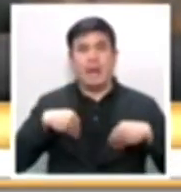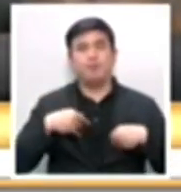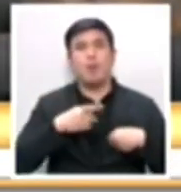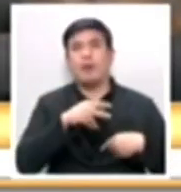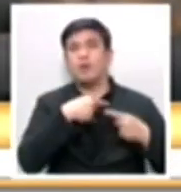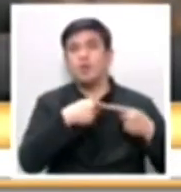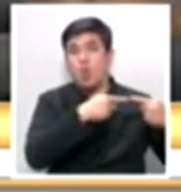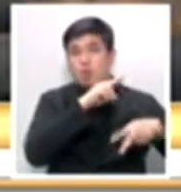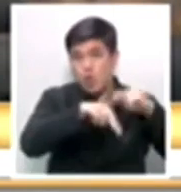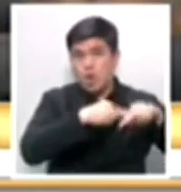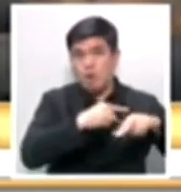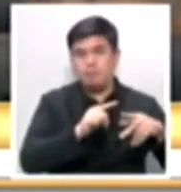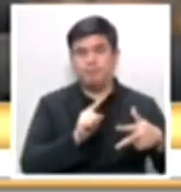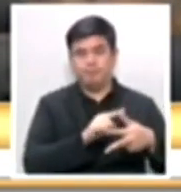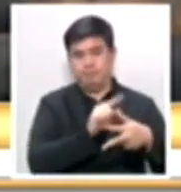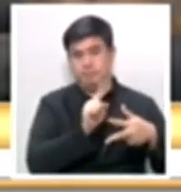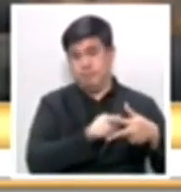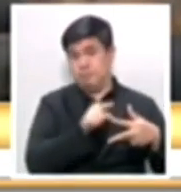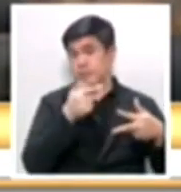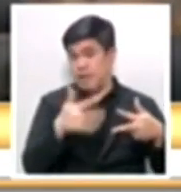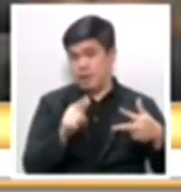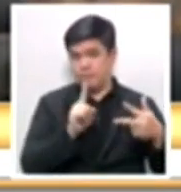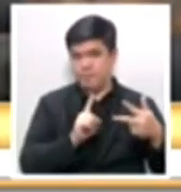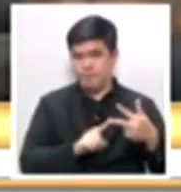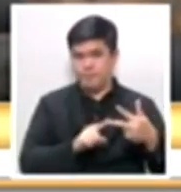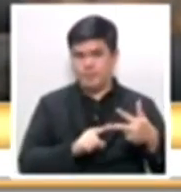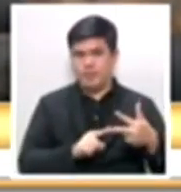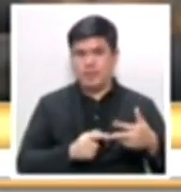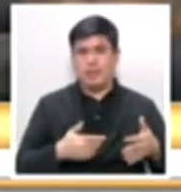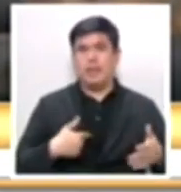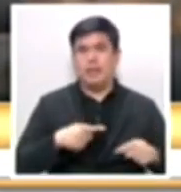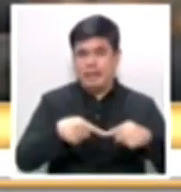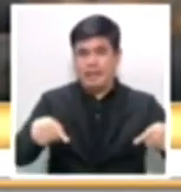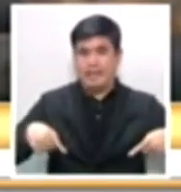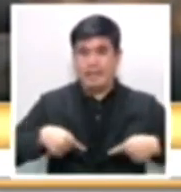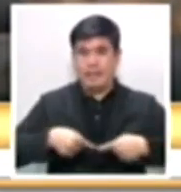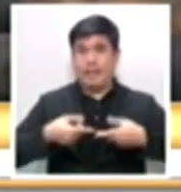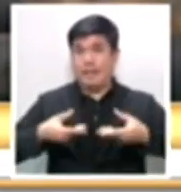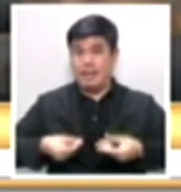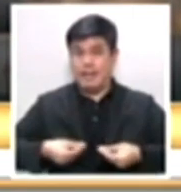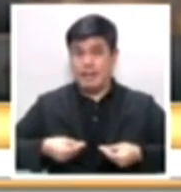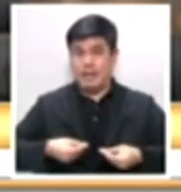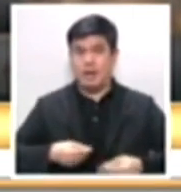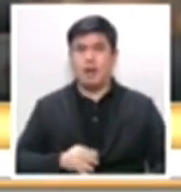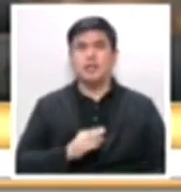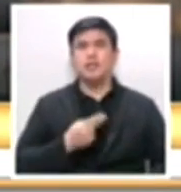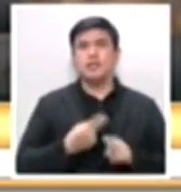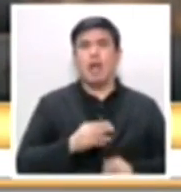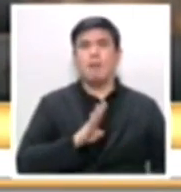จจริงอีกอย่างนึงก็คือพื้นที่บางพื้นที่นะครับโดยเฉพาะพื้นที่ในเขตที่ผมรับผิดชอบซึ่งคืออำเภอบางปะก